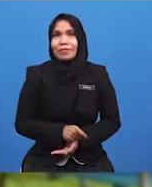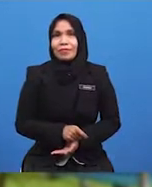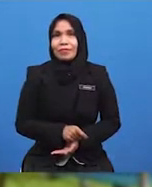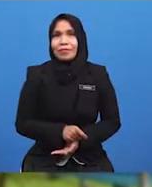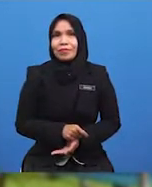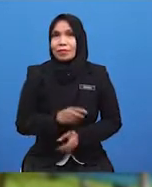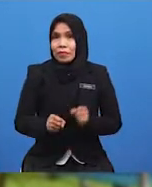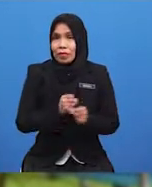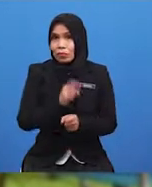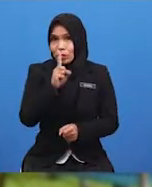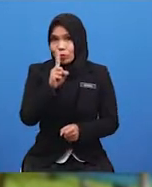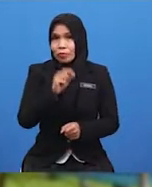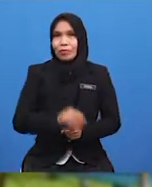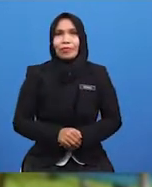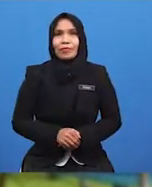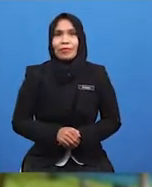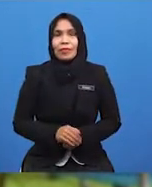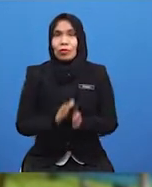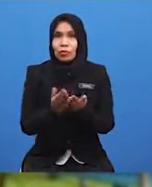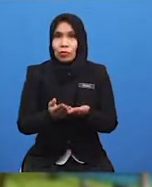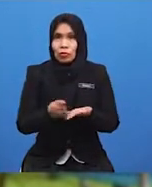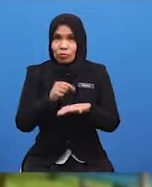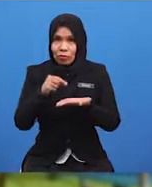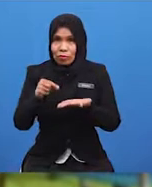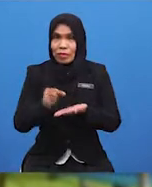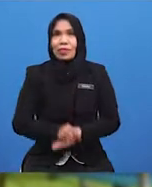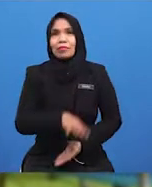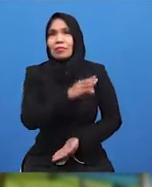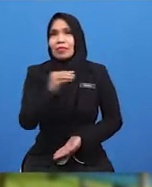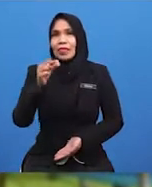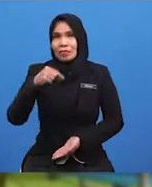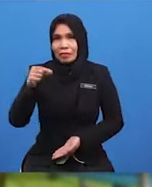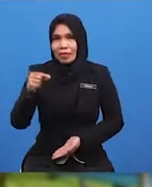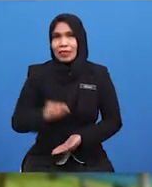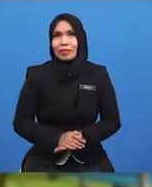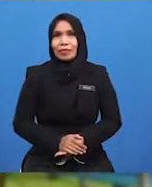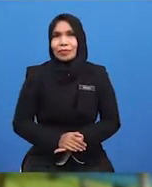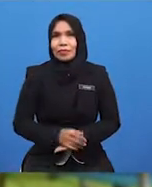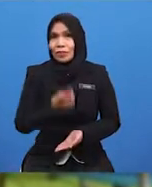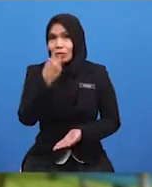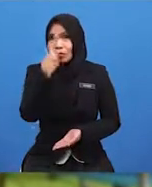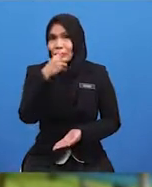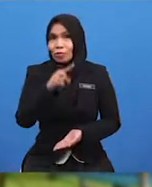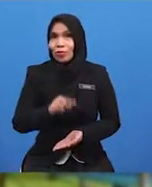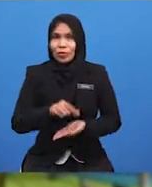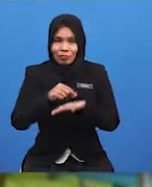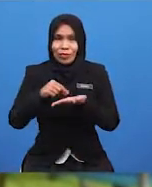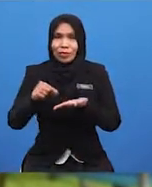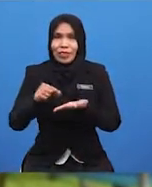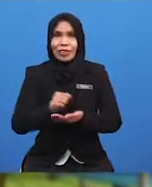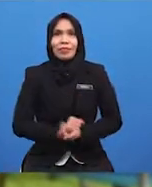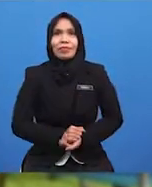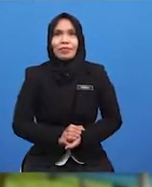tahun satu pun Okta dan pensil untuk membuat catatan dan